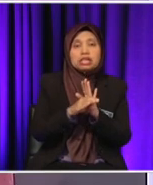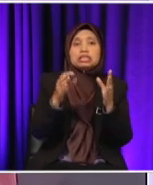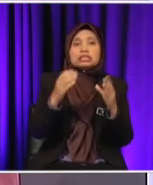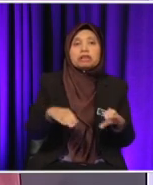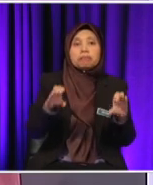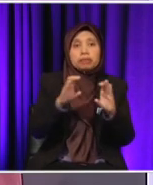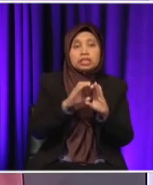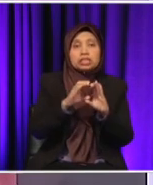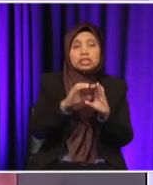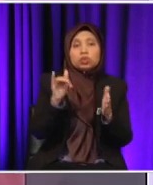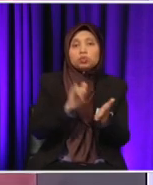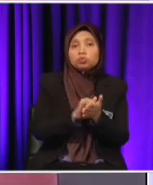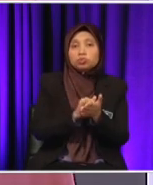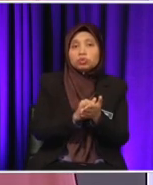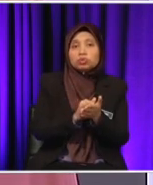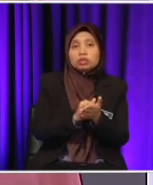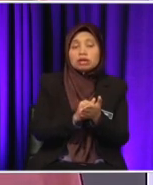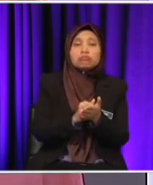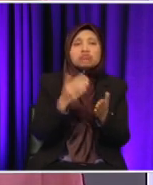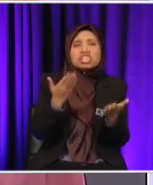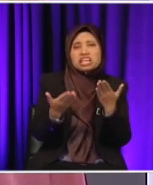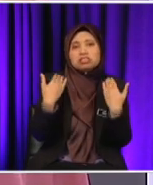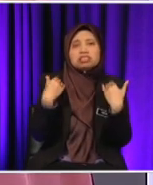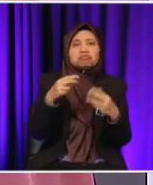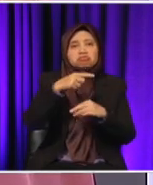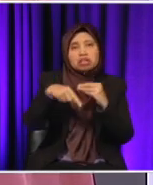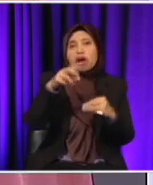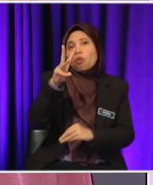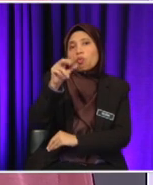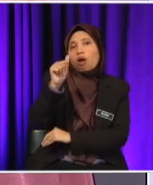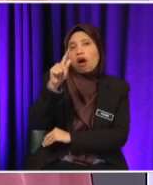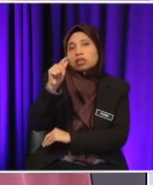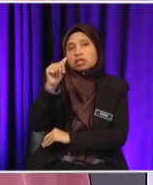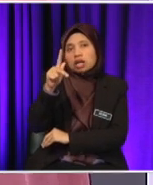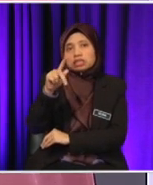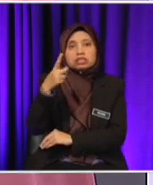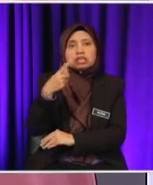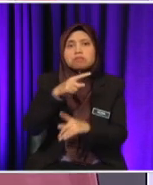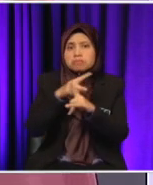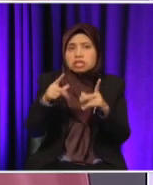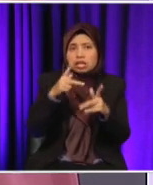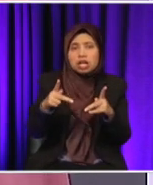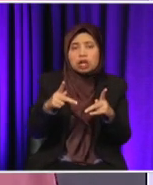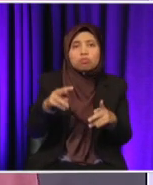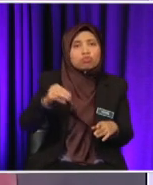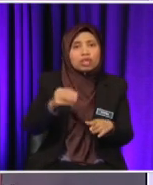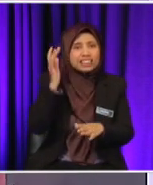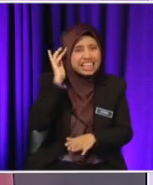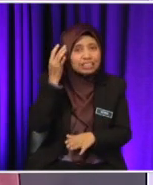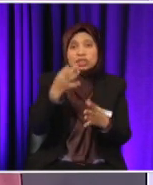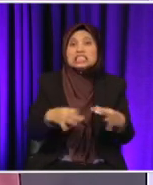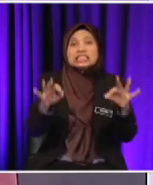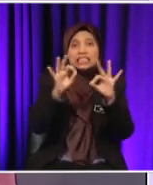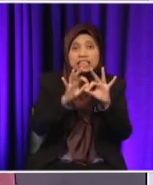mungkin soalnya kalau berkaitan dengan watak saja tapi sekiranya murid tidak menguasai keseluruhan cerita tersebut mereka tidak